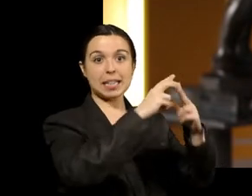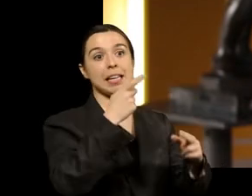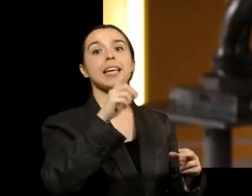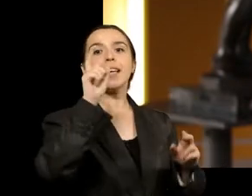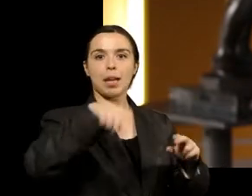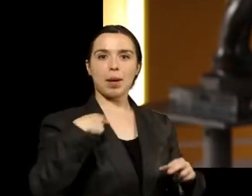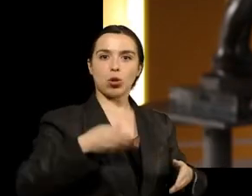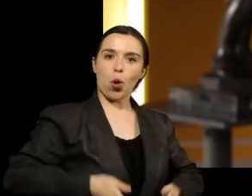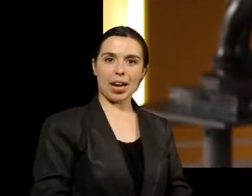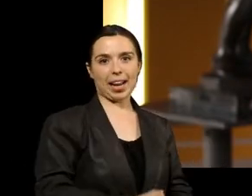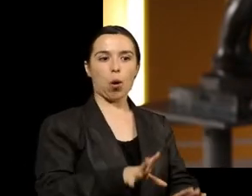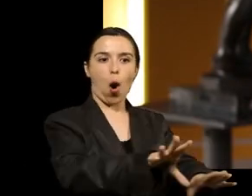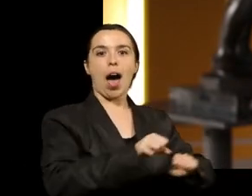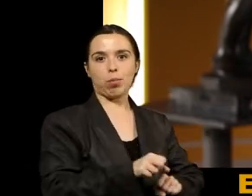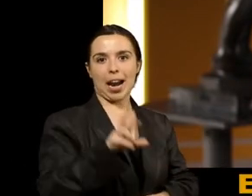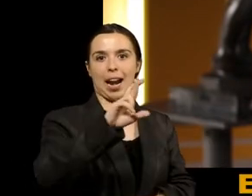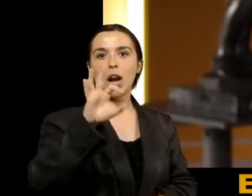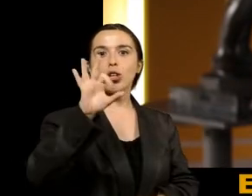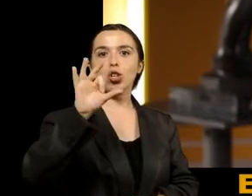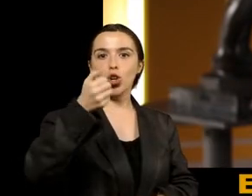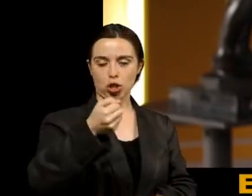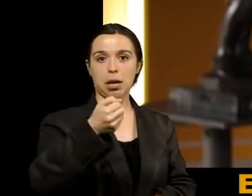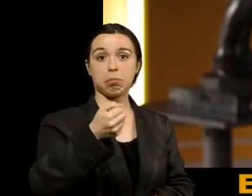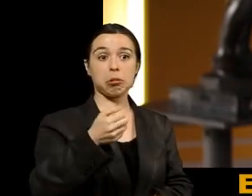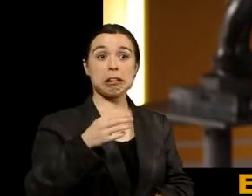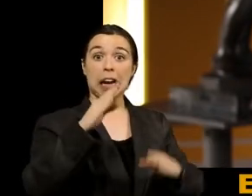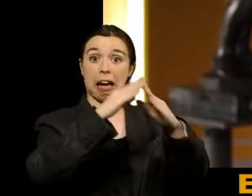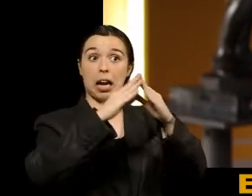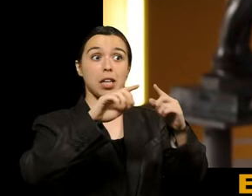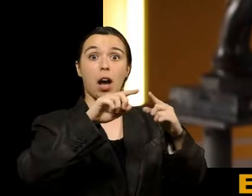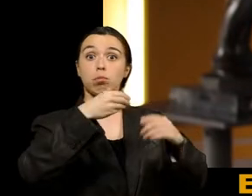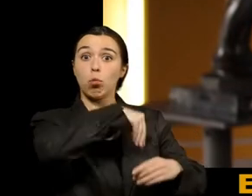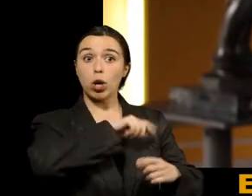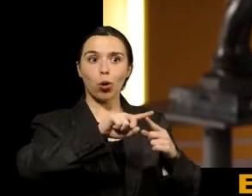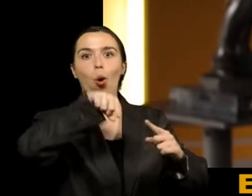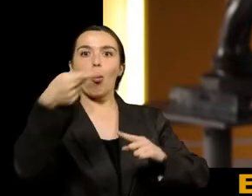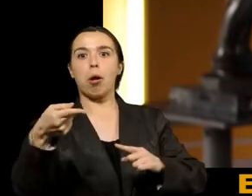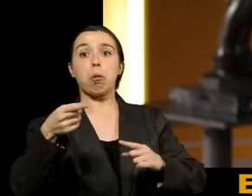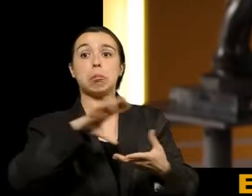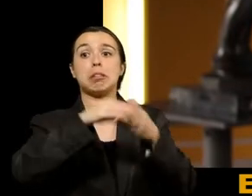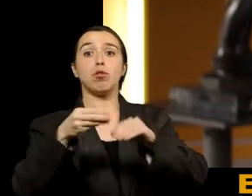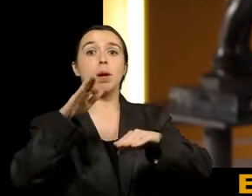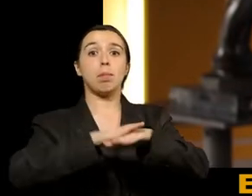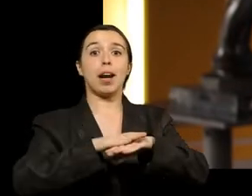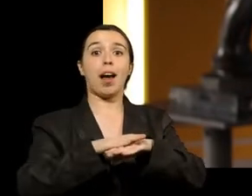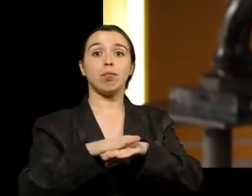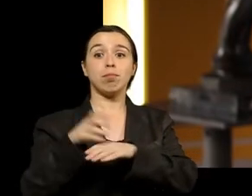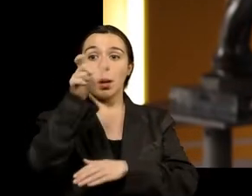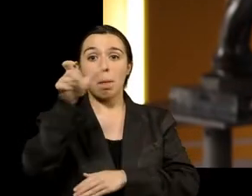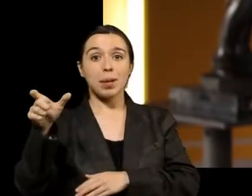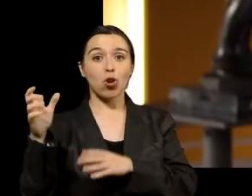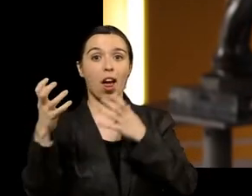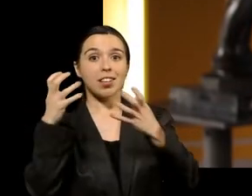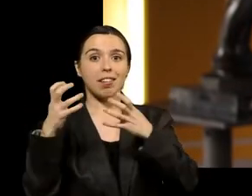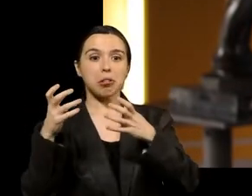una noia de Caldes que van afillar-se. El Mas Manolo es va convertir en un espai de tertúlies i de trobada de molts artistes. Entre